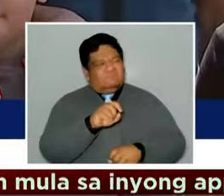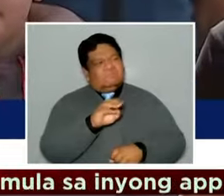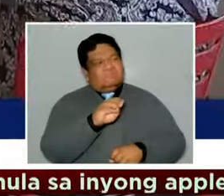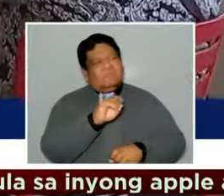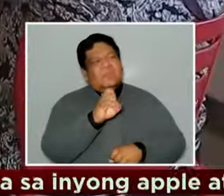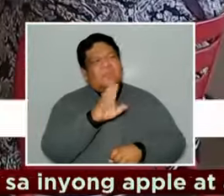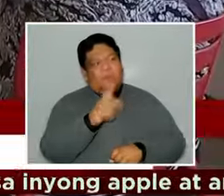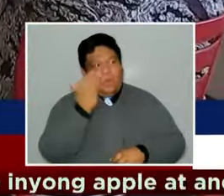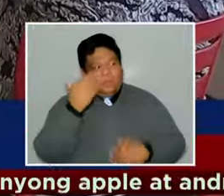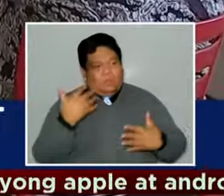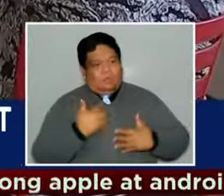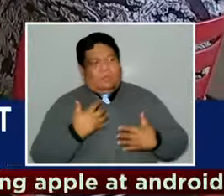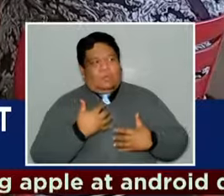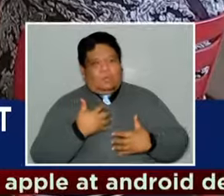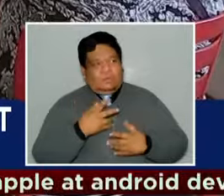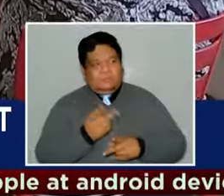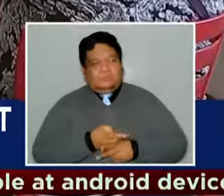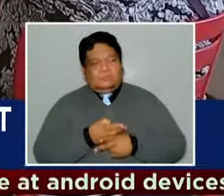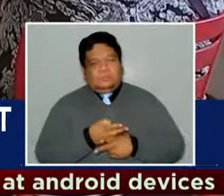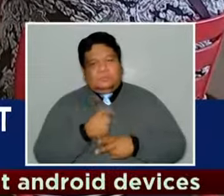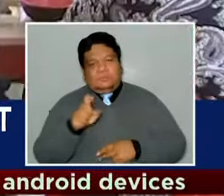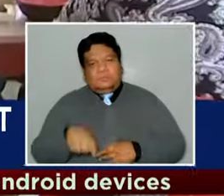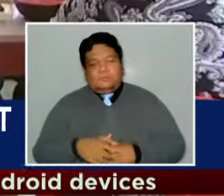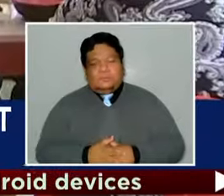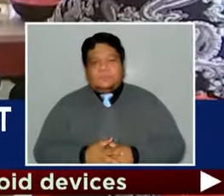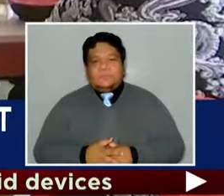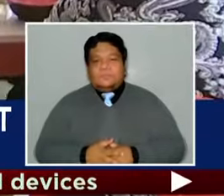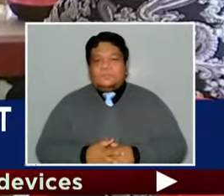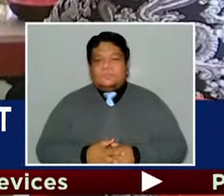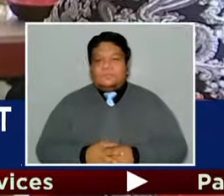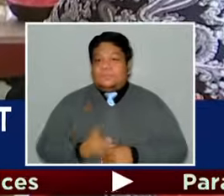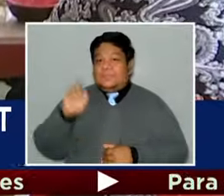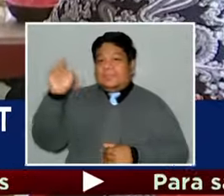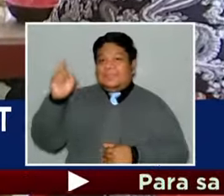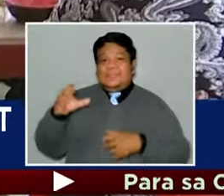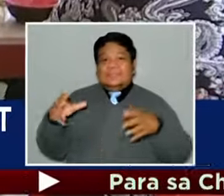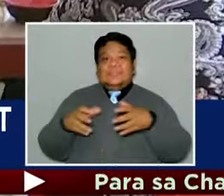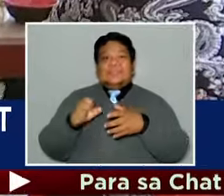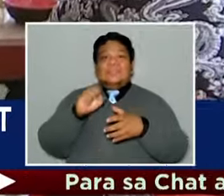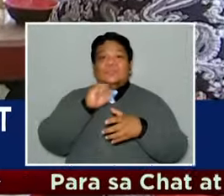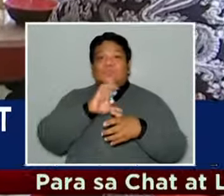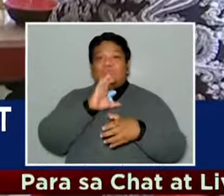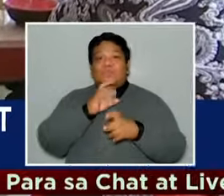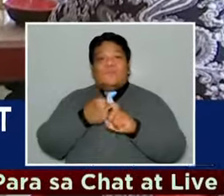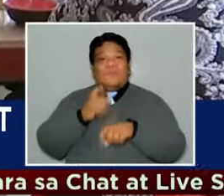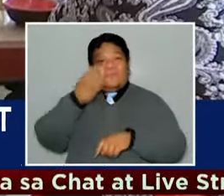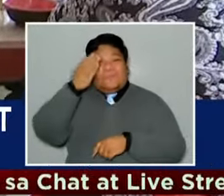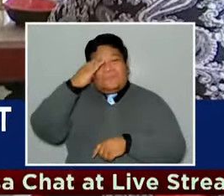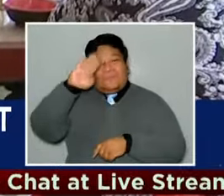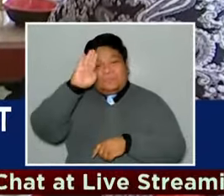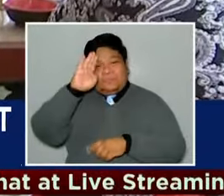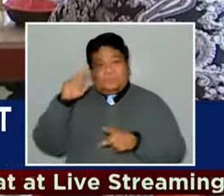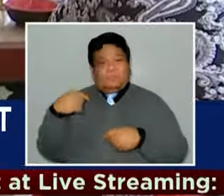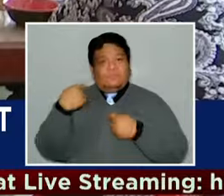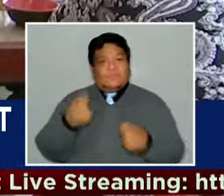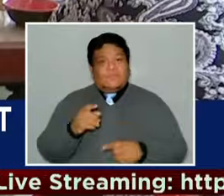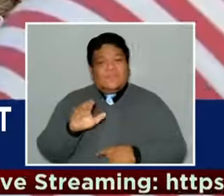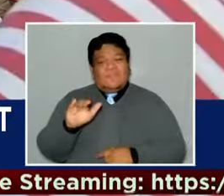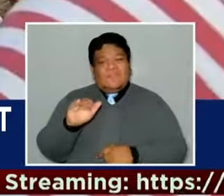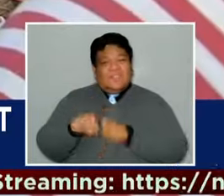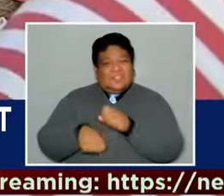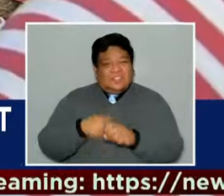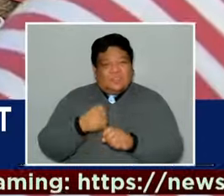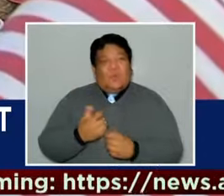lang. Ang grupo ng senior citizens mula Bacoor, Cavite, 15 years ang hinintay bago makabalik sa